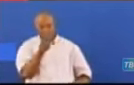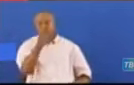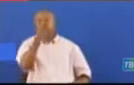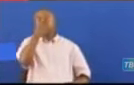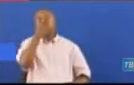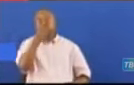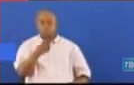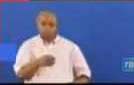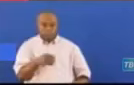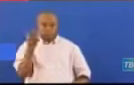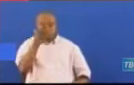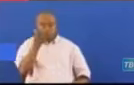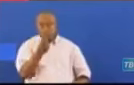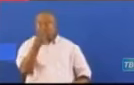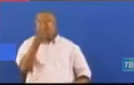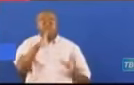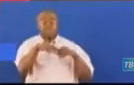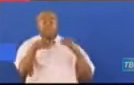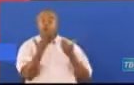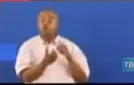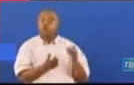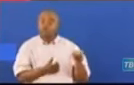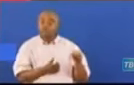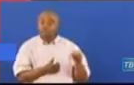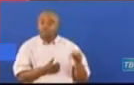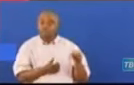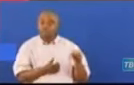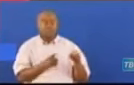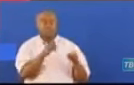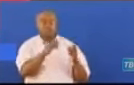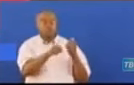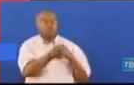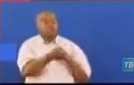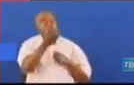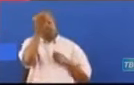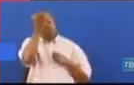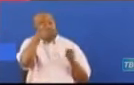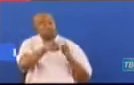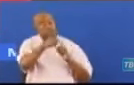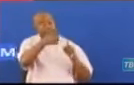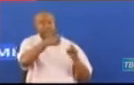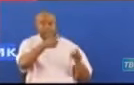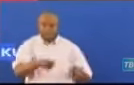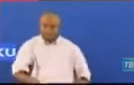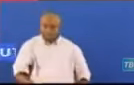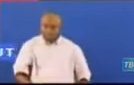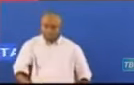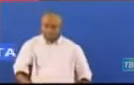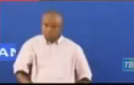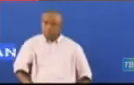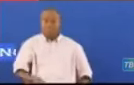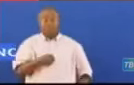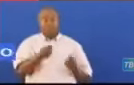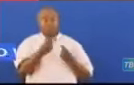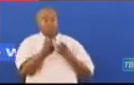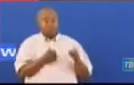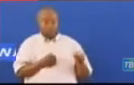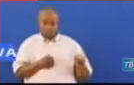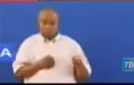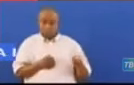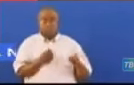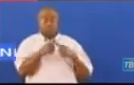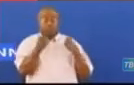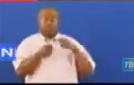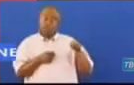kulewa sifa za dunia na si sifa za kumwakilisha Mungu katika madhabahu. Mheshimiwa Spika, ninayasema haya kwa sababu